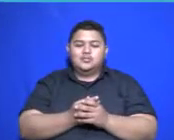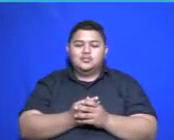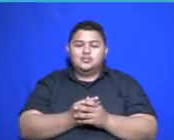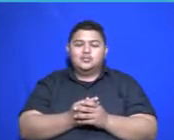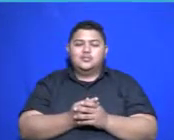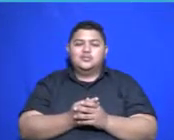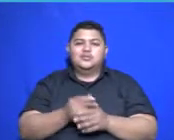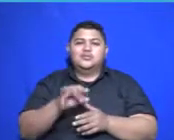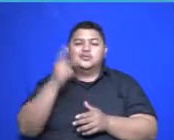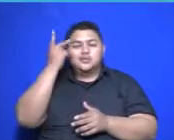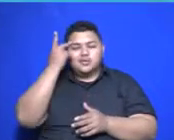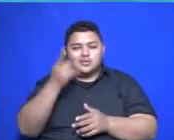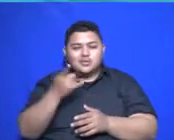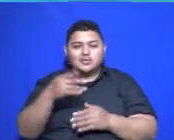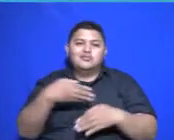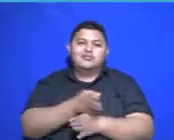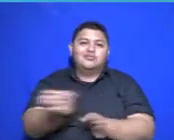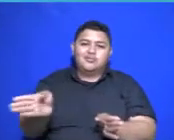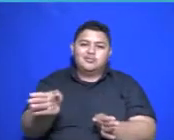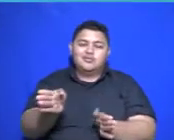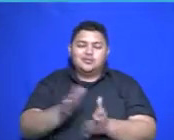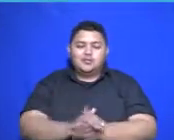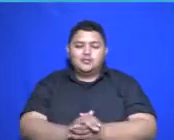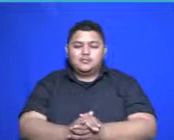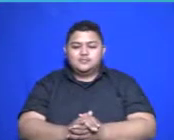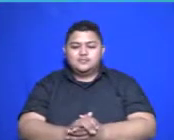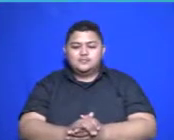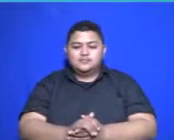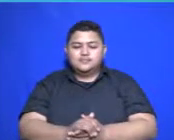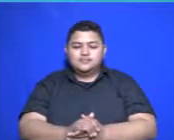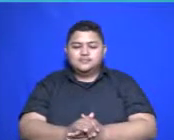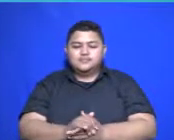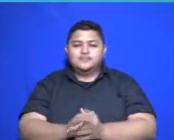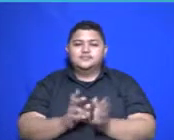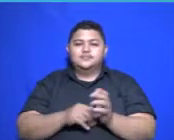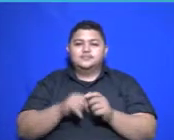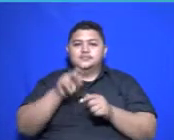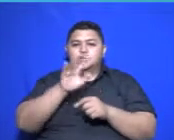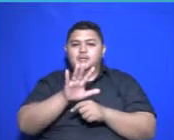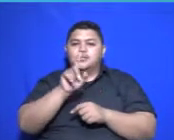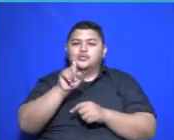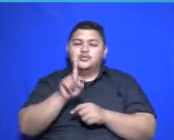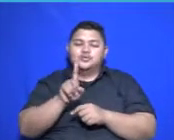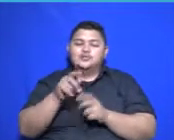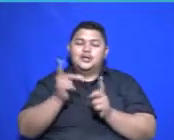sebenarnya terjadinya ngawur. Nah ini kita lihat langsung pada halaman 21.